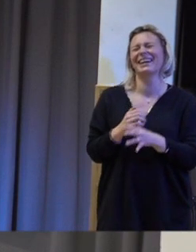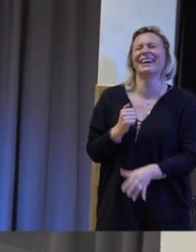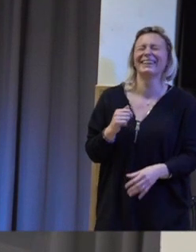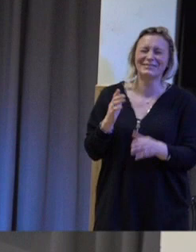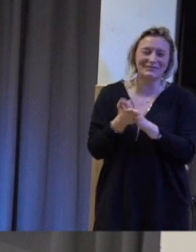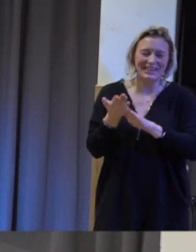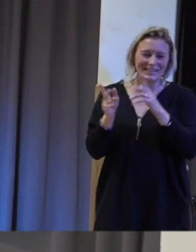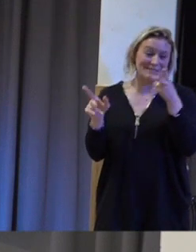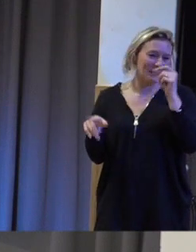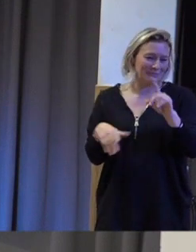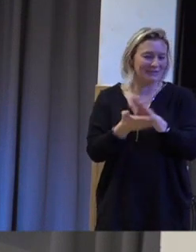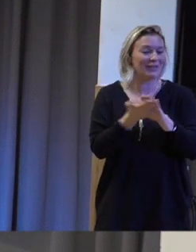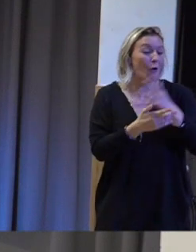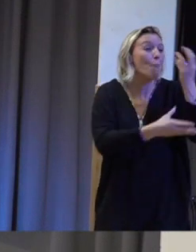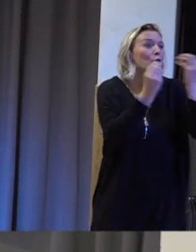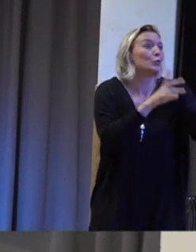Ça vous fait rire.